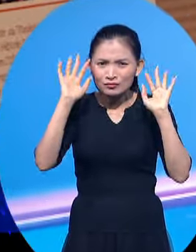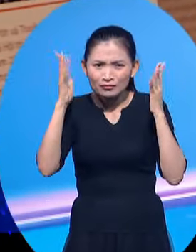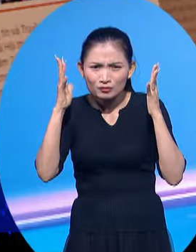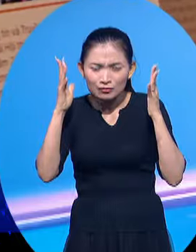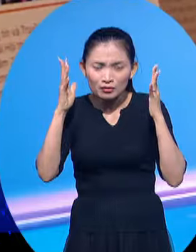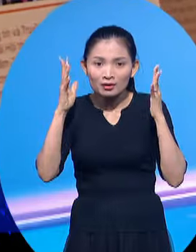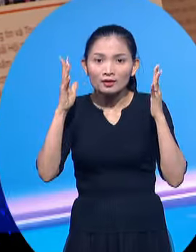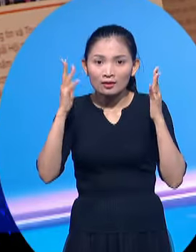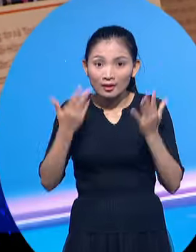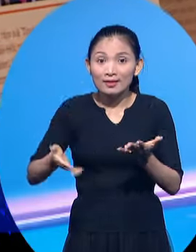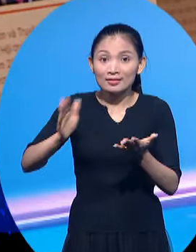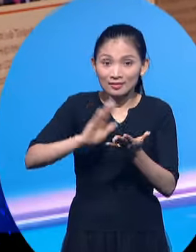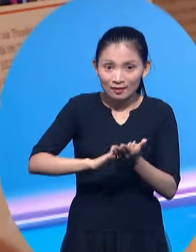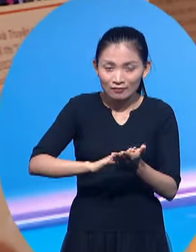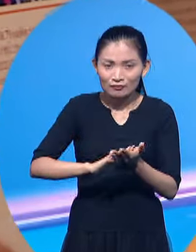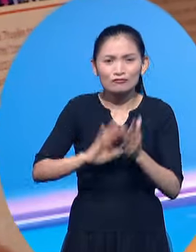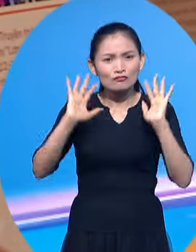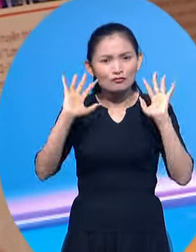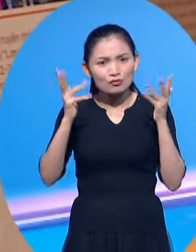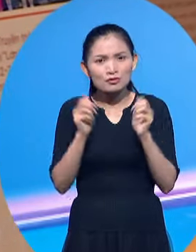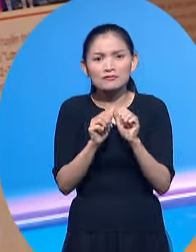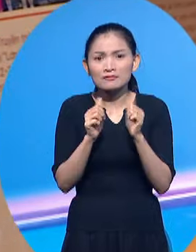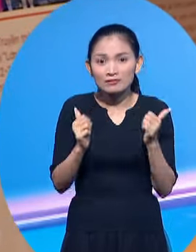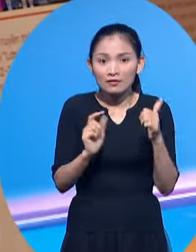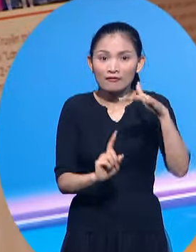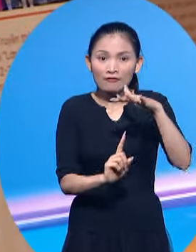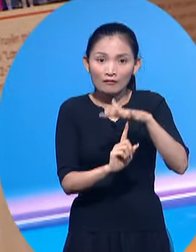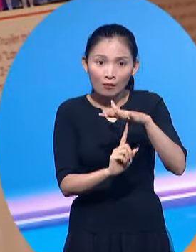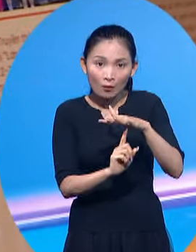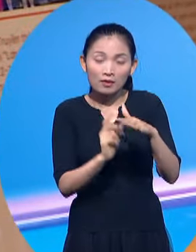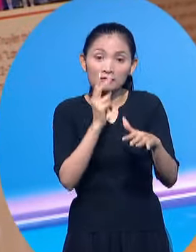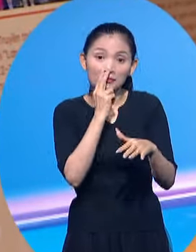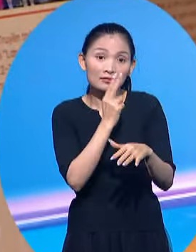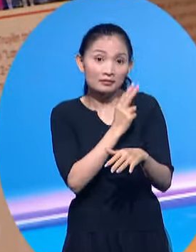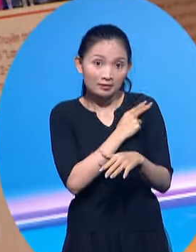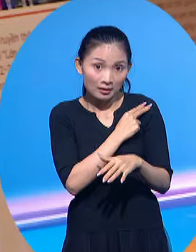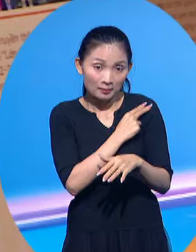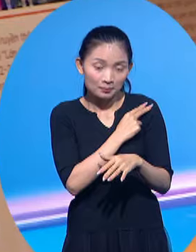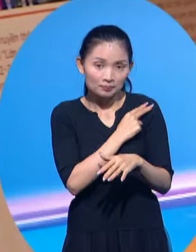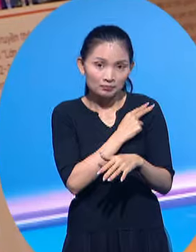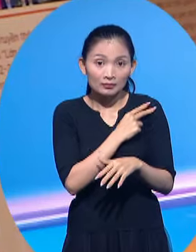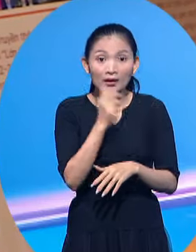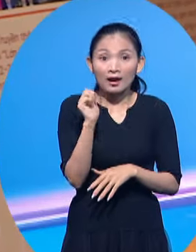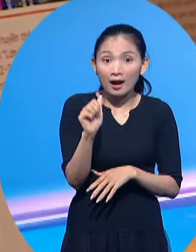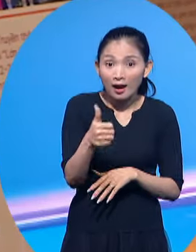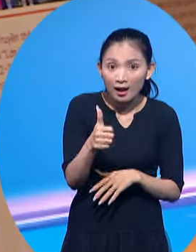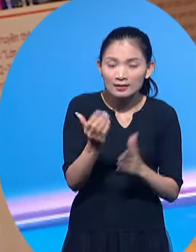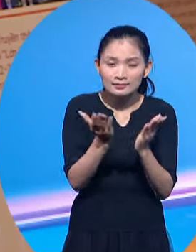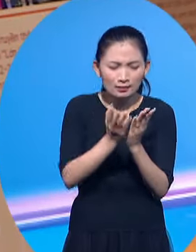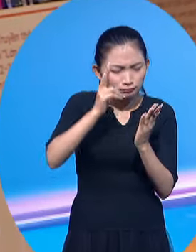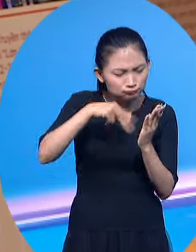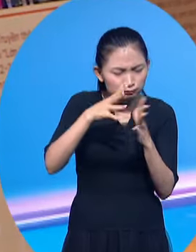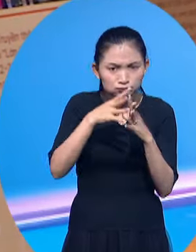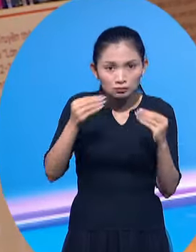nhiên rồi, và cũng mừng cho cái nền văn hóa của dân tộc chúng ta. Bởi người đọc sách nhiều thì kiến thức sẽ